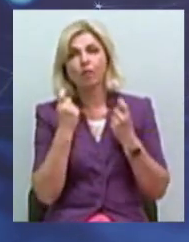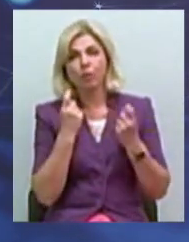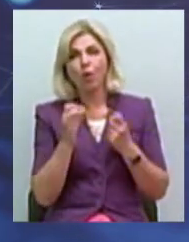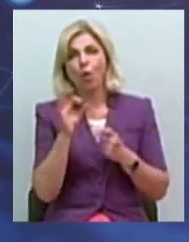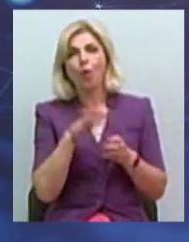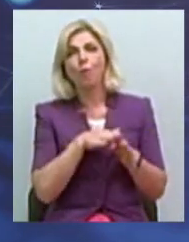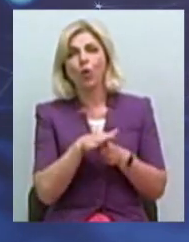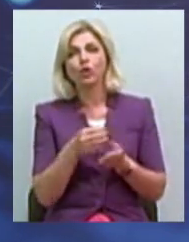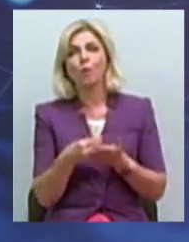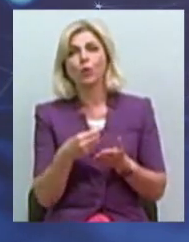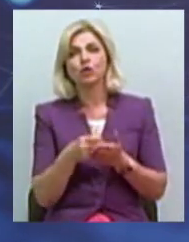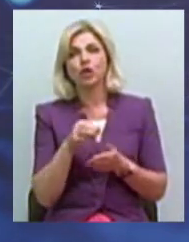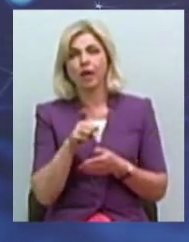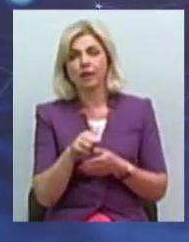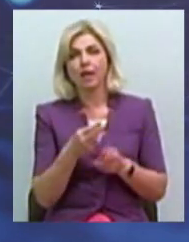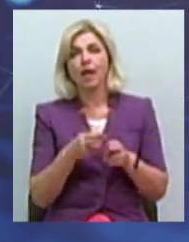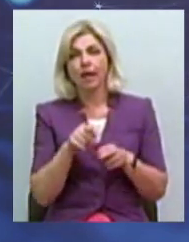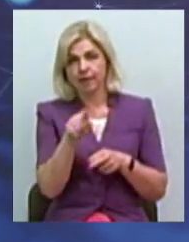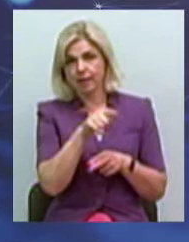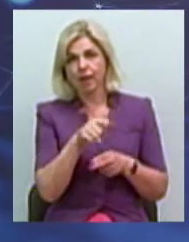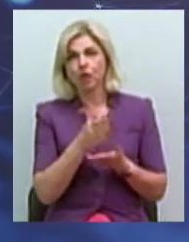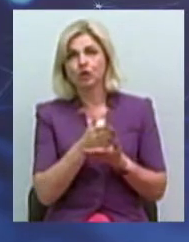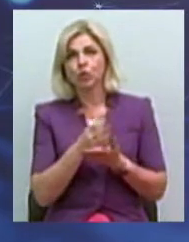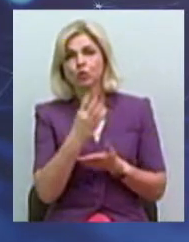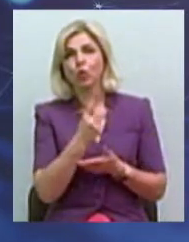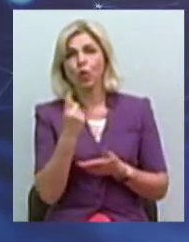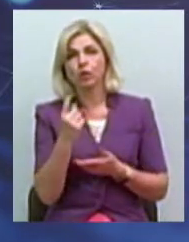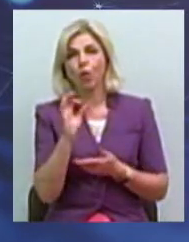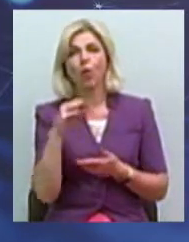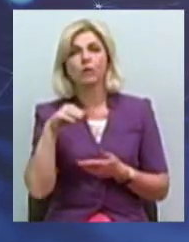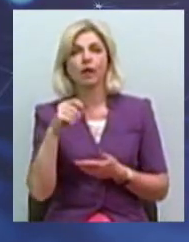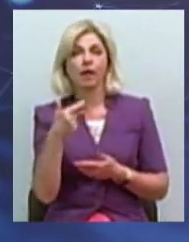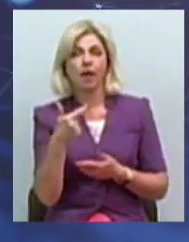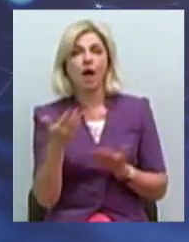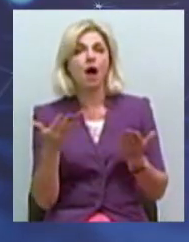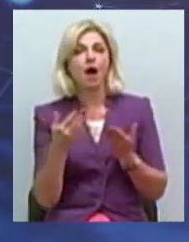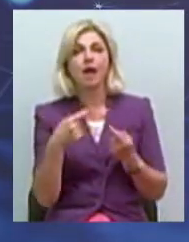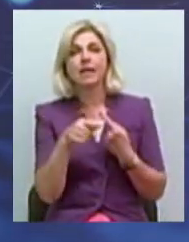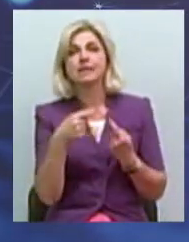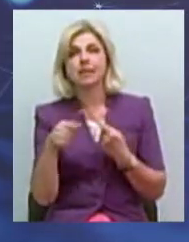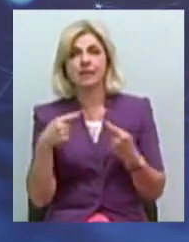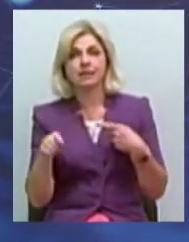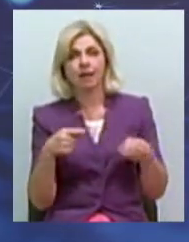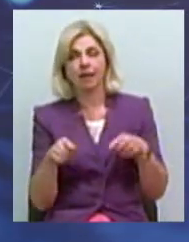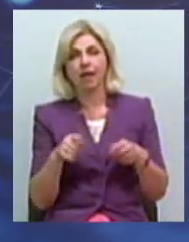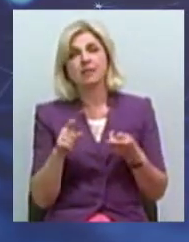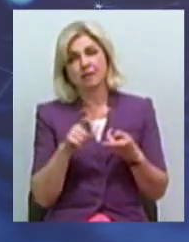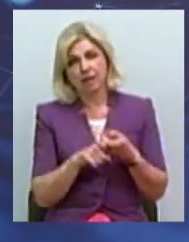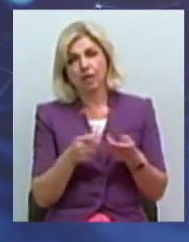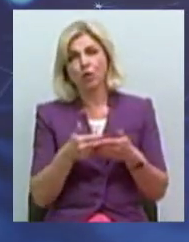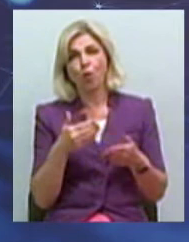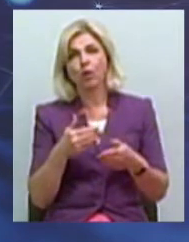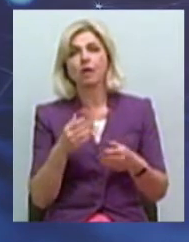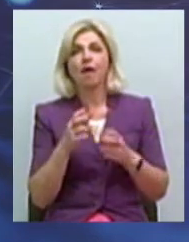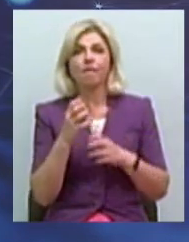цих існуючих 41 ОТГ? Наскільки велика різниця між різними ОТГ? Ну, це залежить від, знову ж таки,